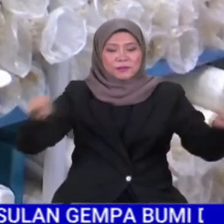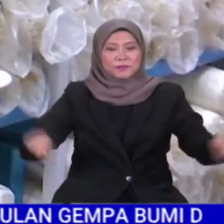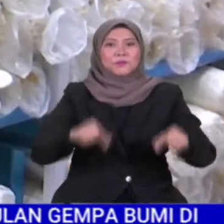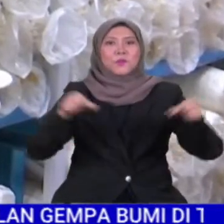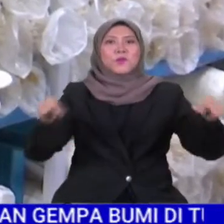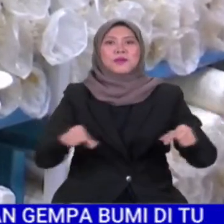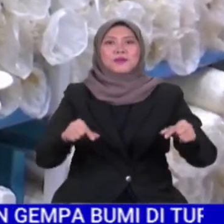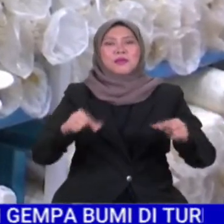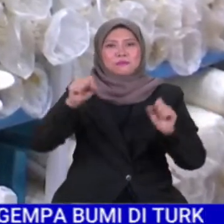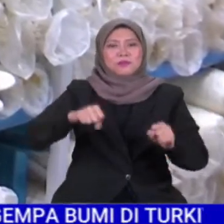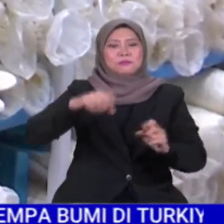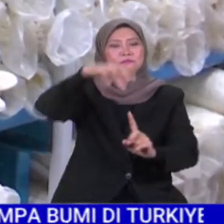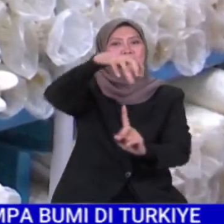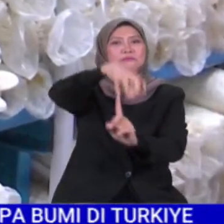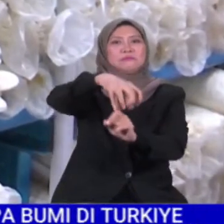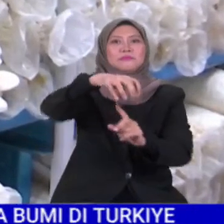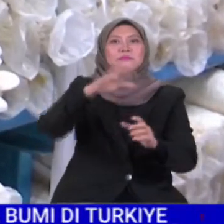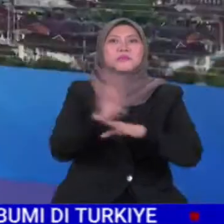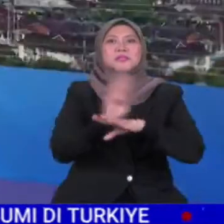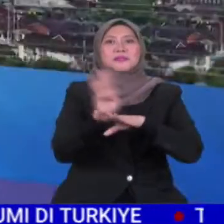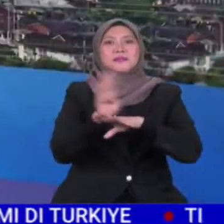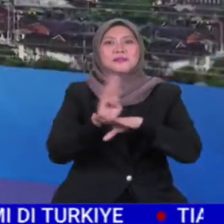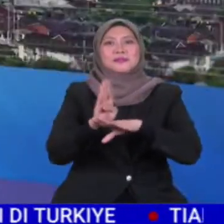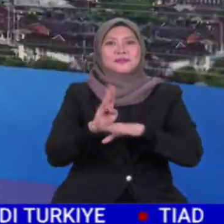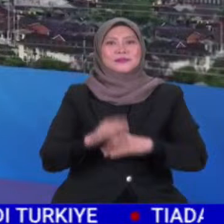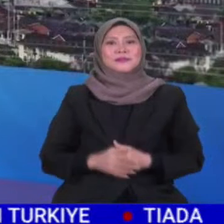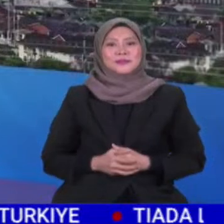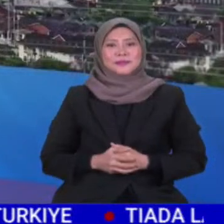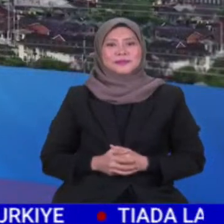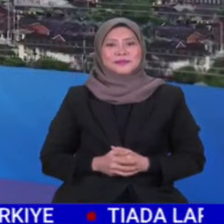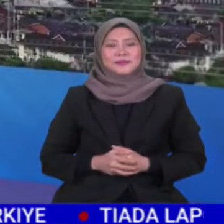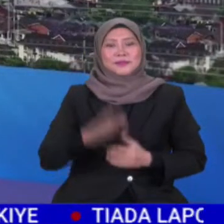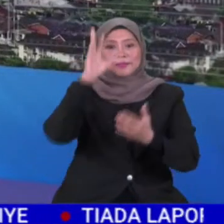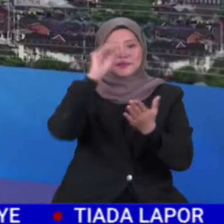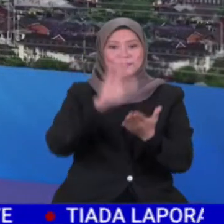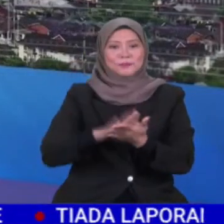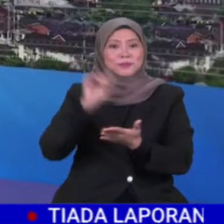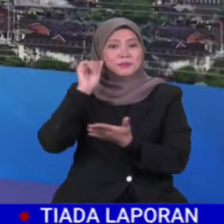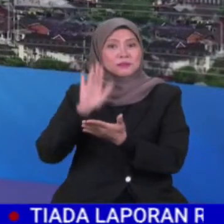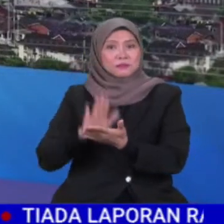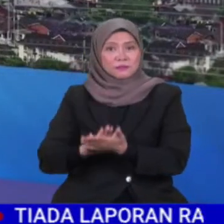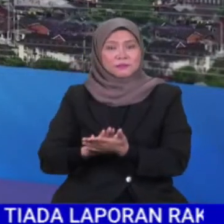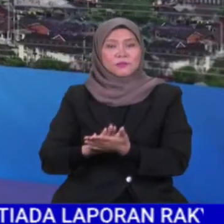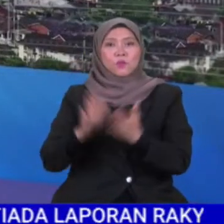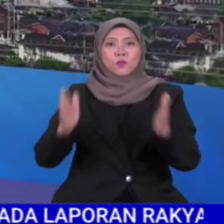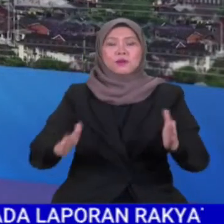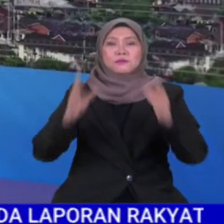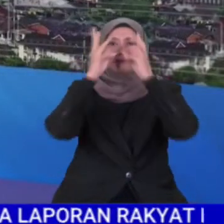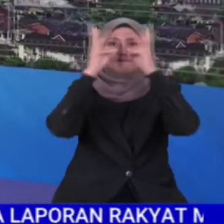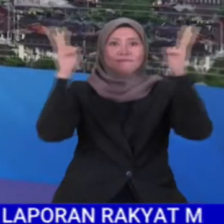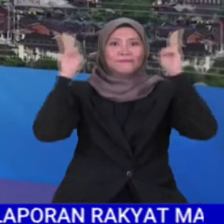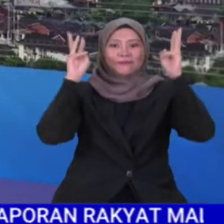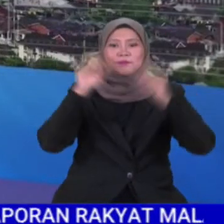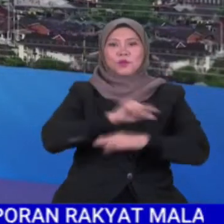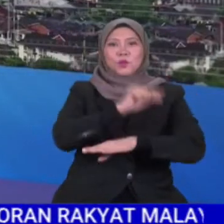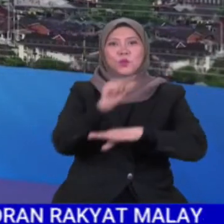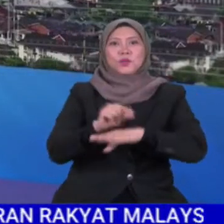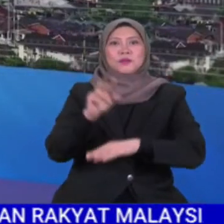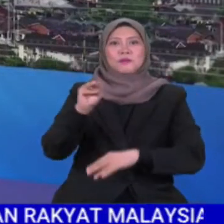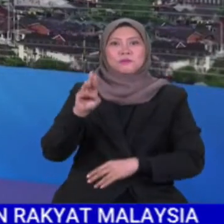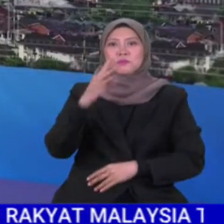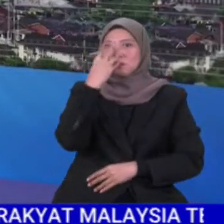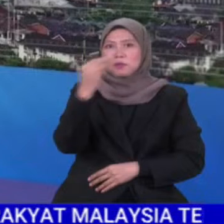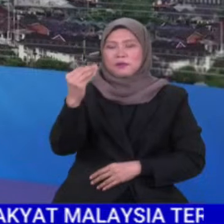buat gerai di tepi jalan tu untuk meniaga. Pasangan suami isteri orang asli di Kampung Brok Lama, Gua Musang,